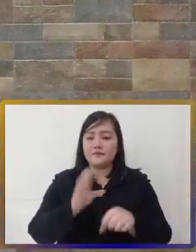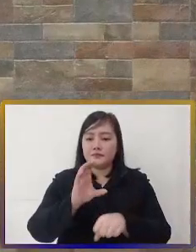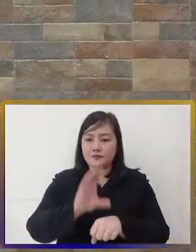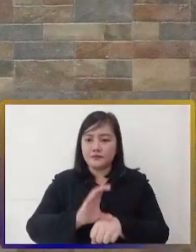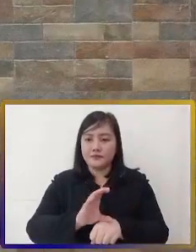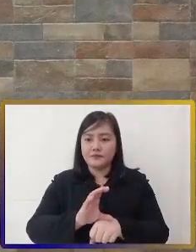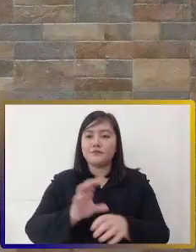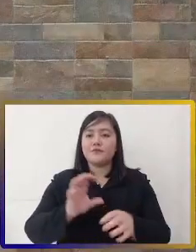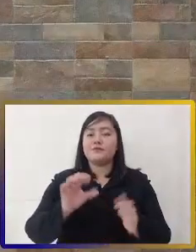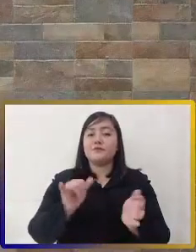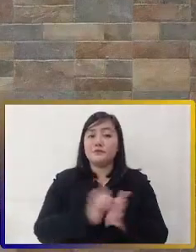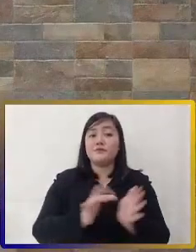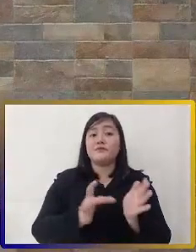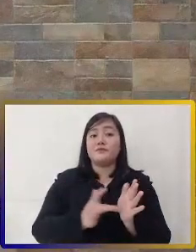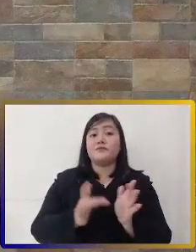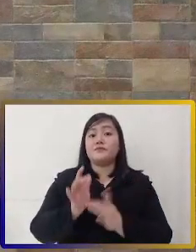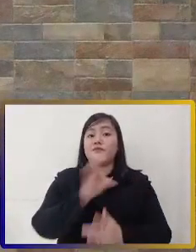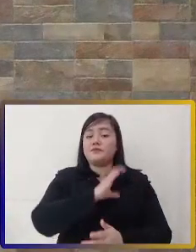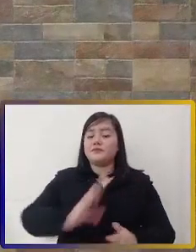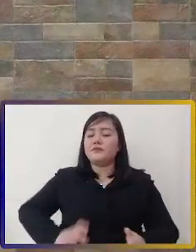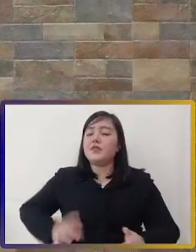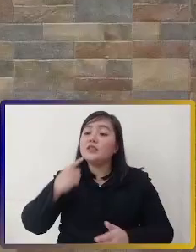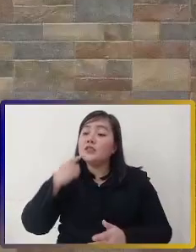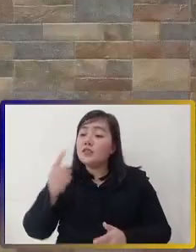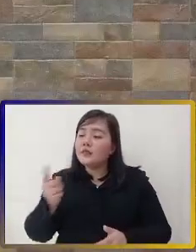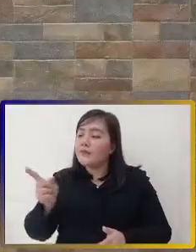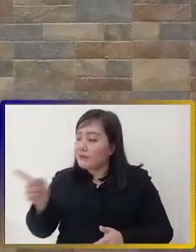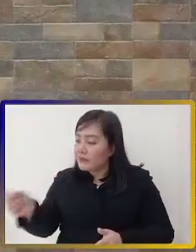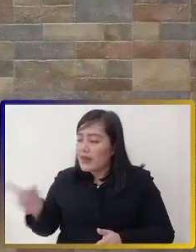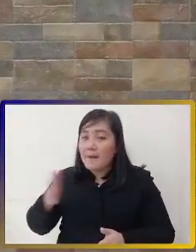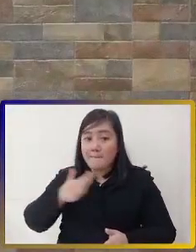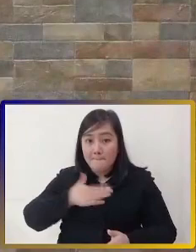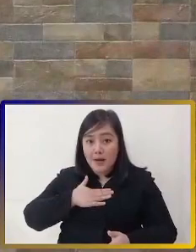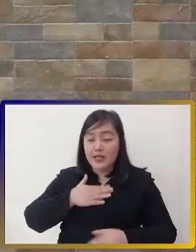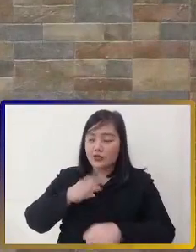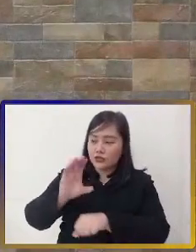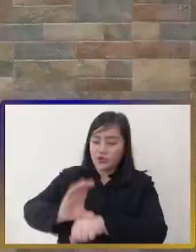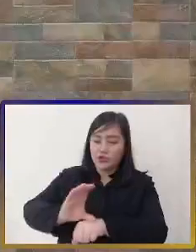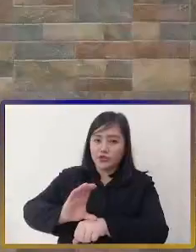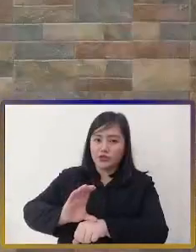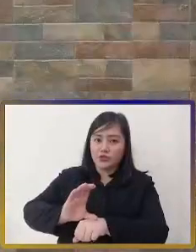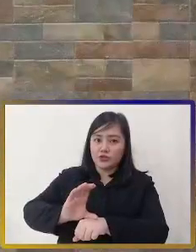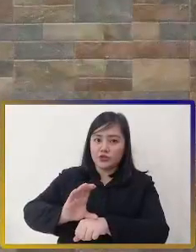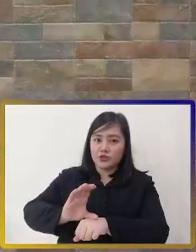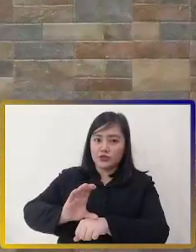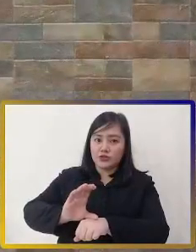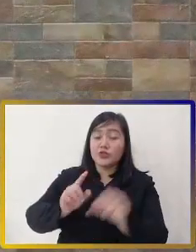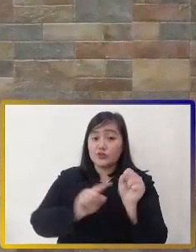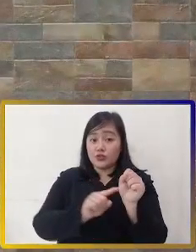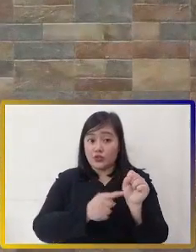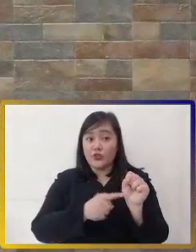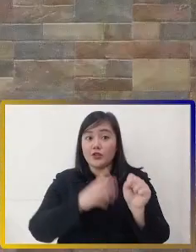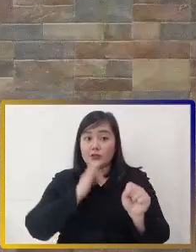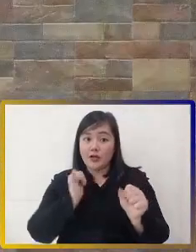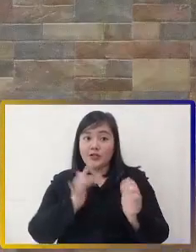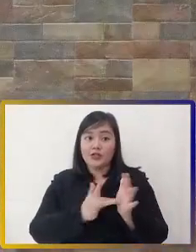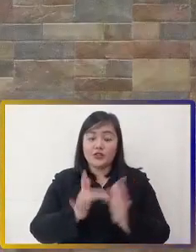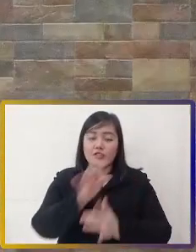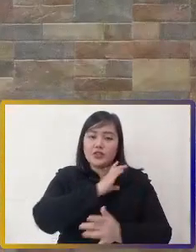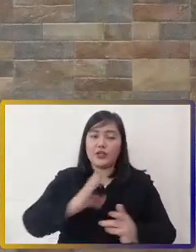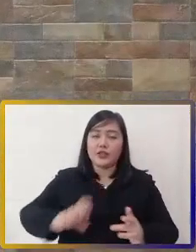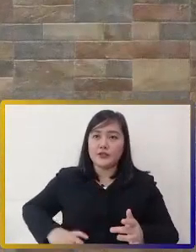yung kanyang my church na I will build, na isinimula ng Panginoong Hesukristo, mga kapatid,